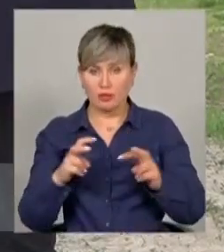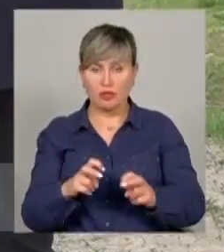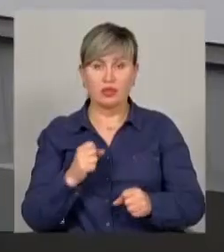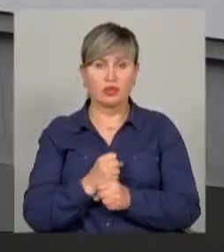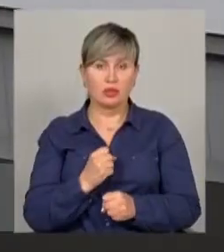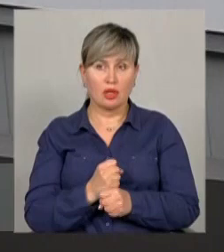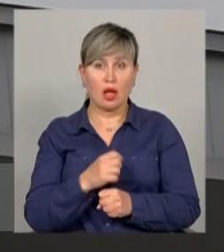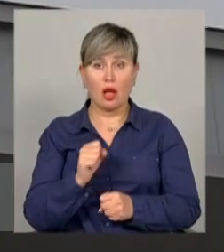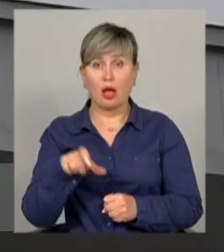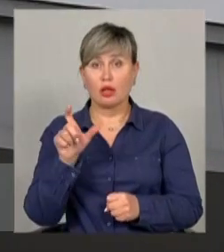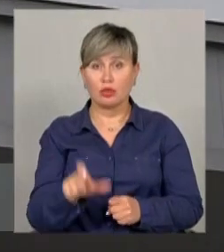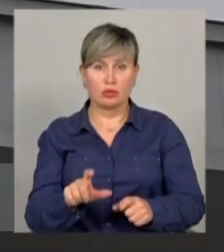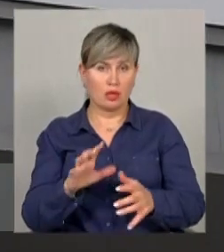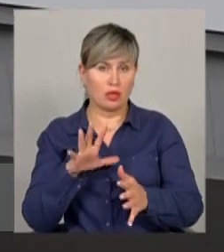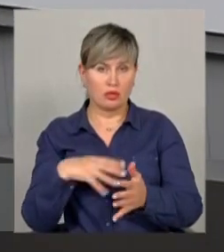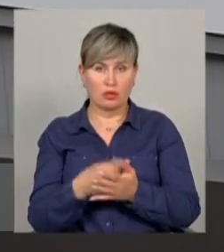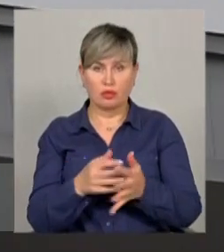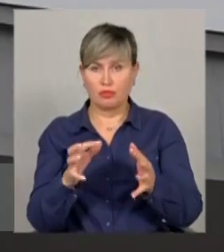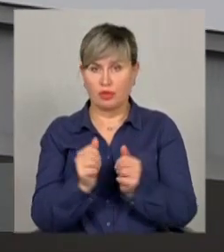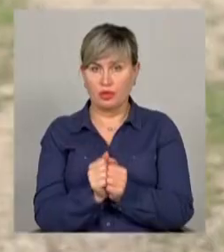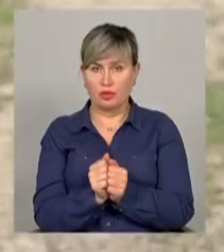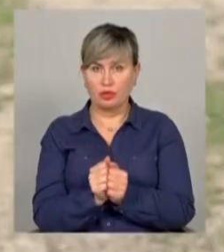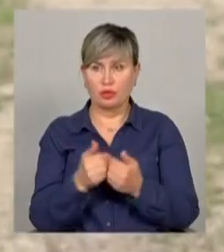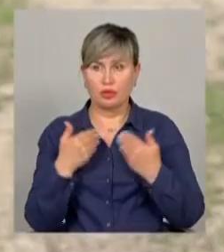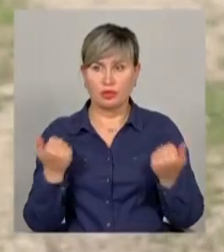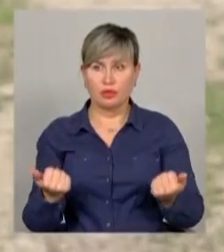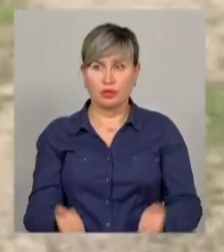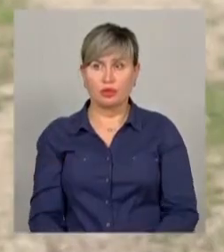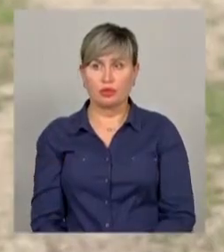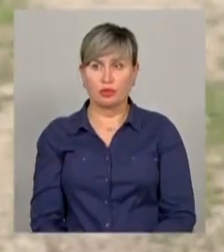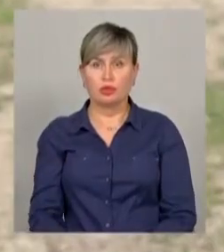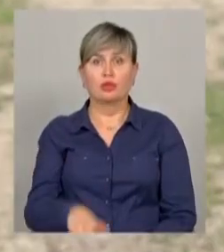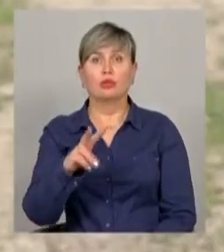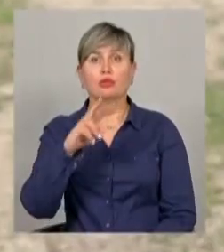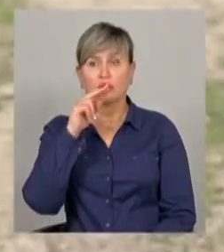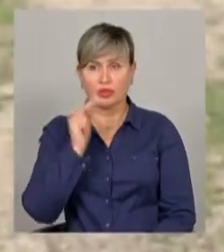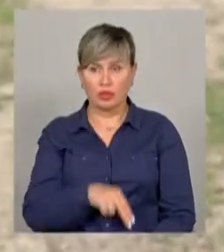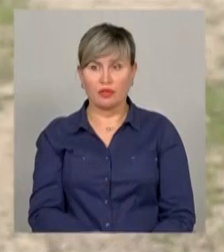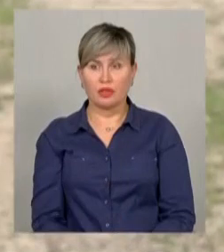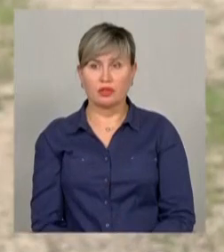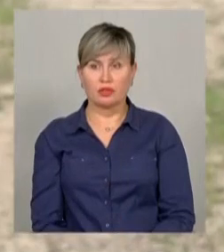а подозреваемого до сих пор нет, сокрушается мужчина. Кто виноват в этом?